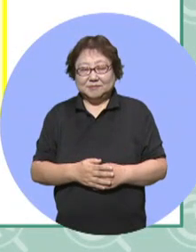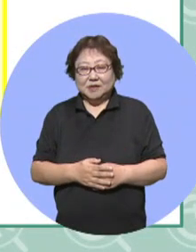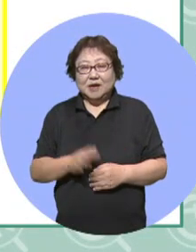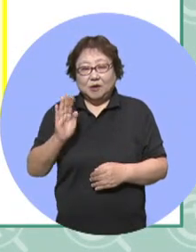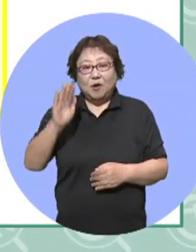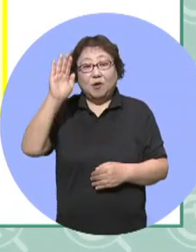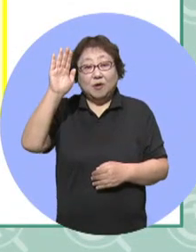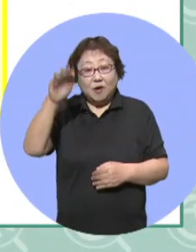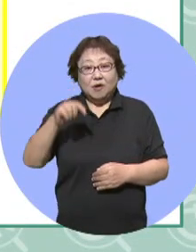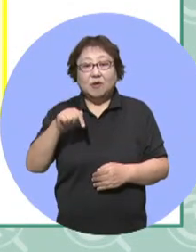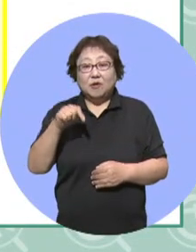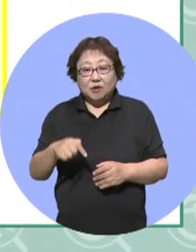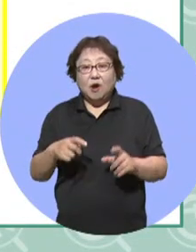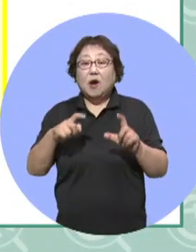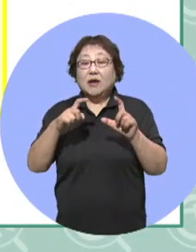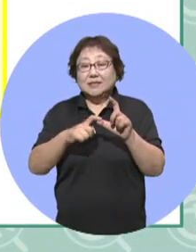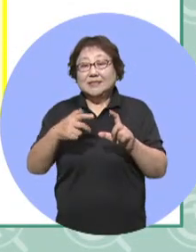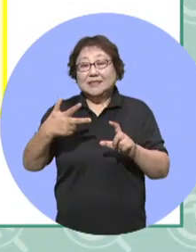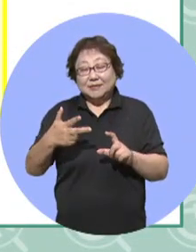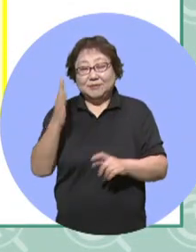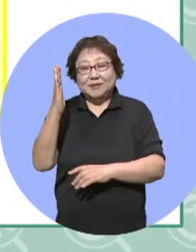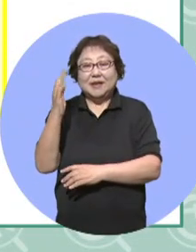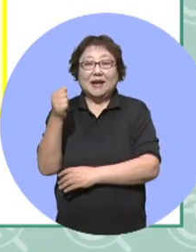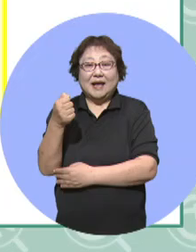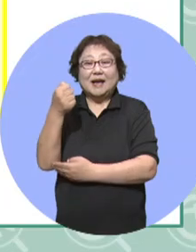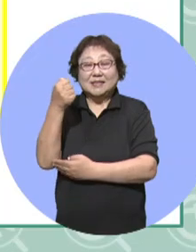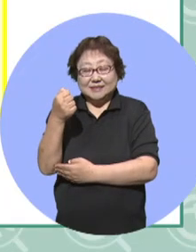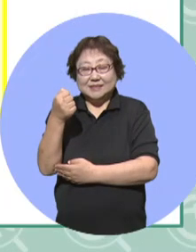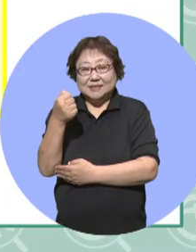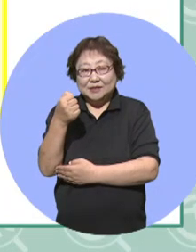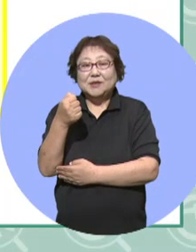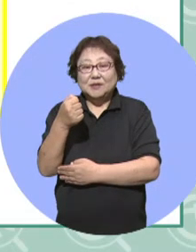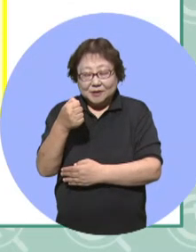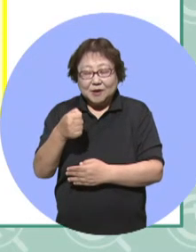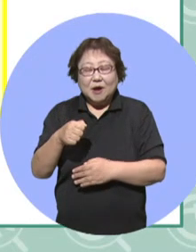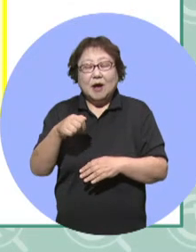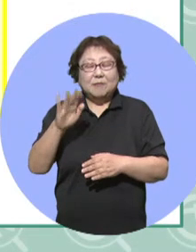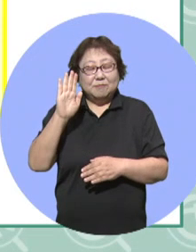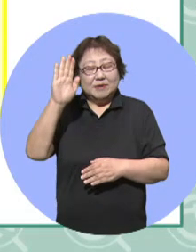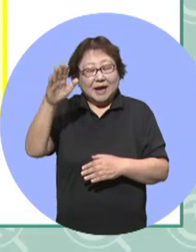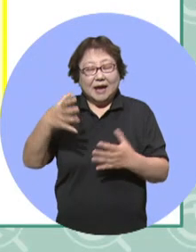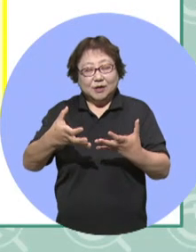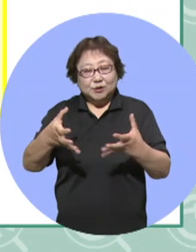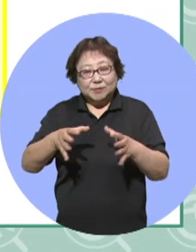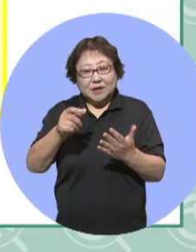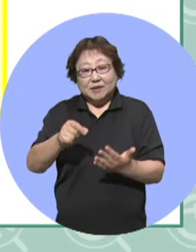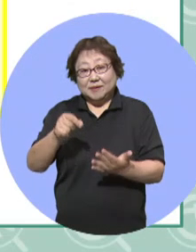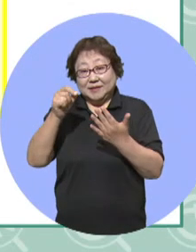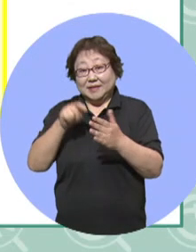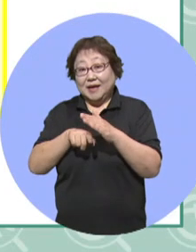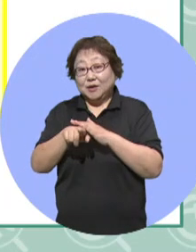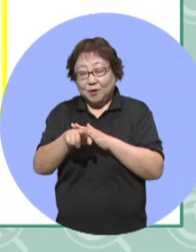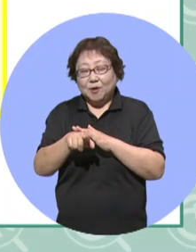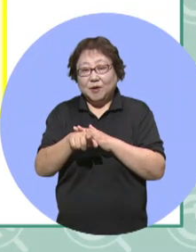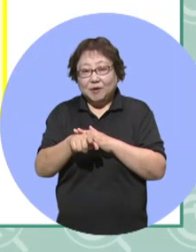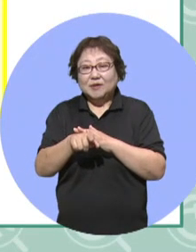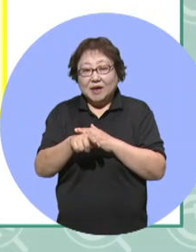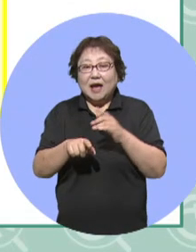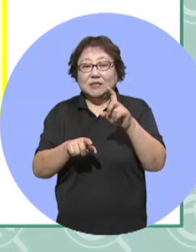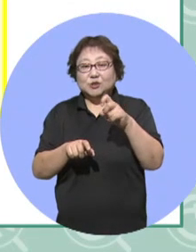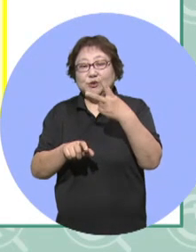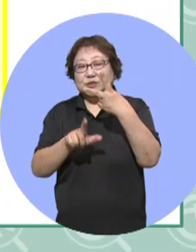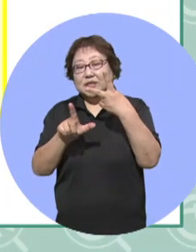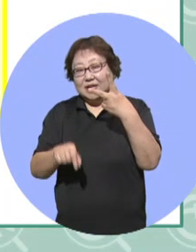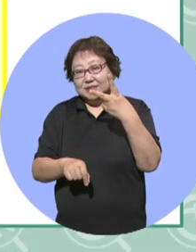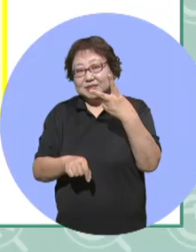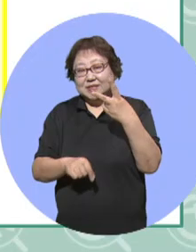今後この G7 レガシー栃木未来会議で代表に選ばれたグループは、12月に県総合文化センターサブホ